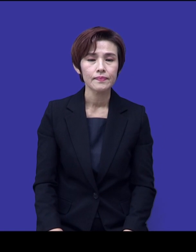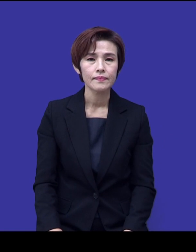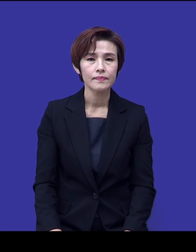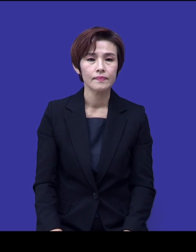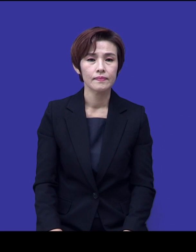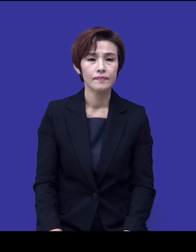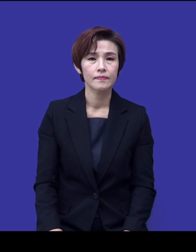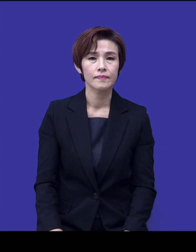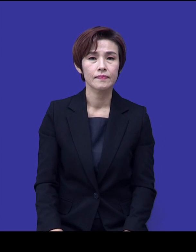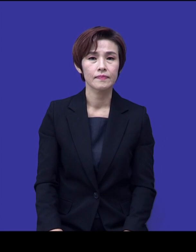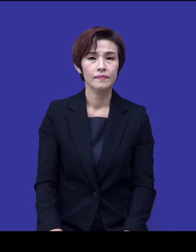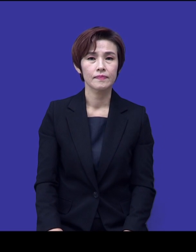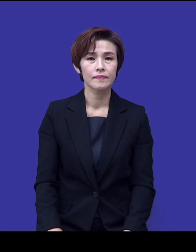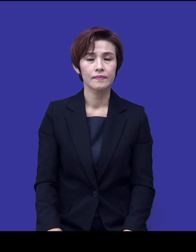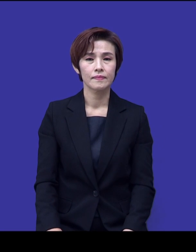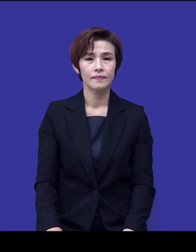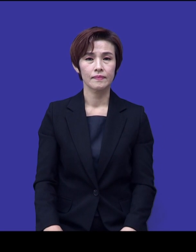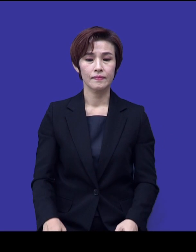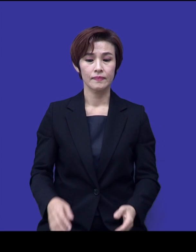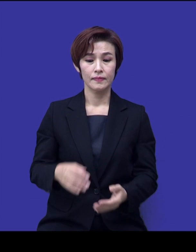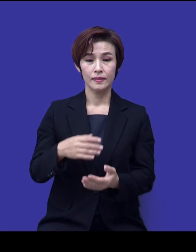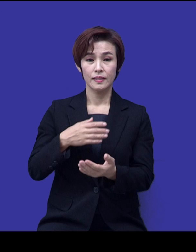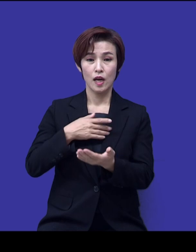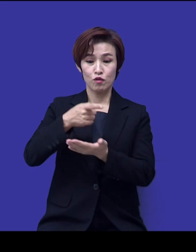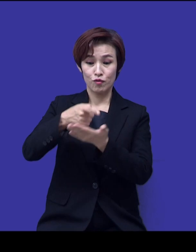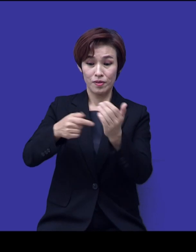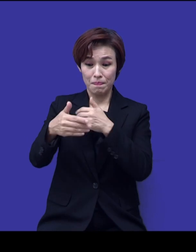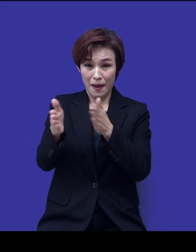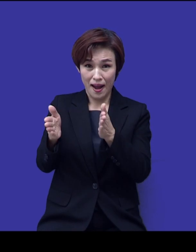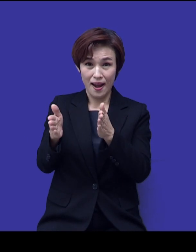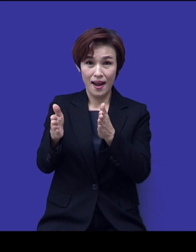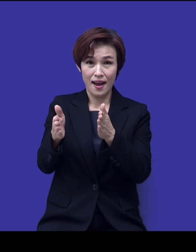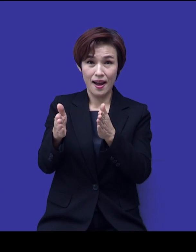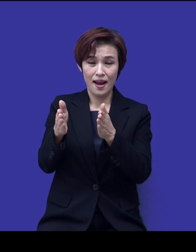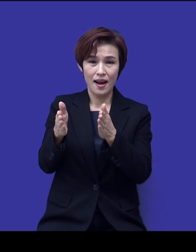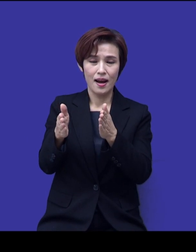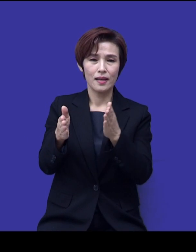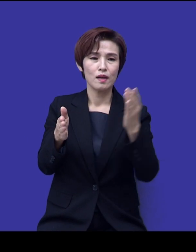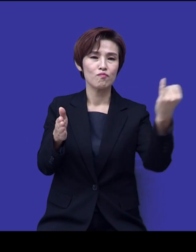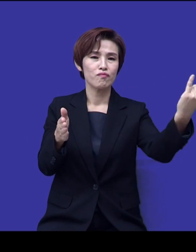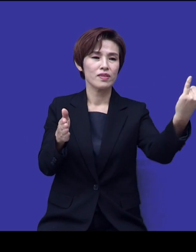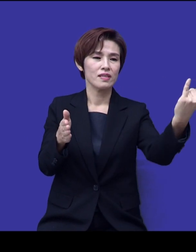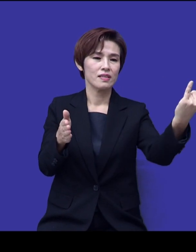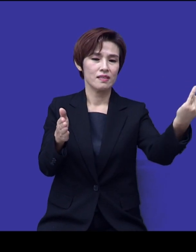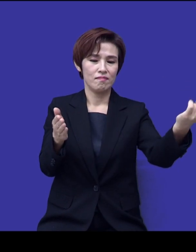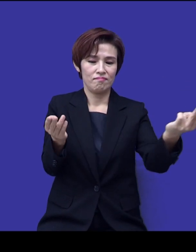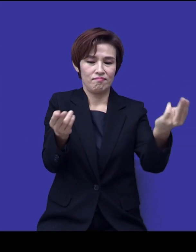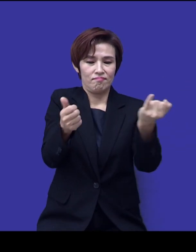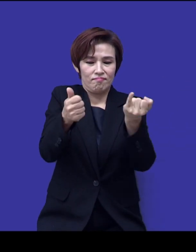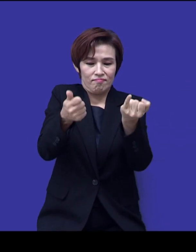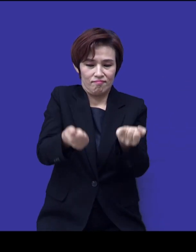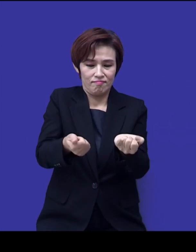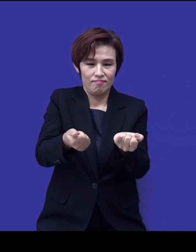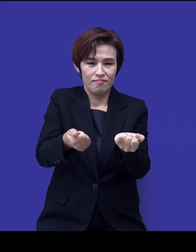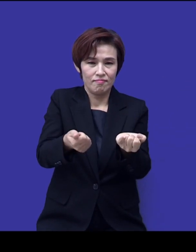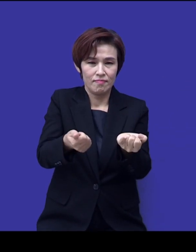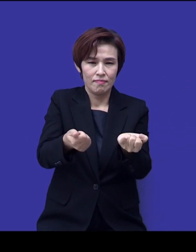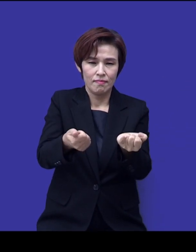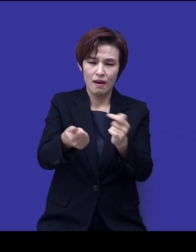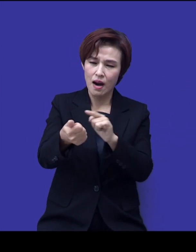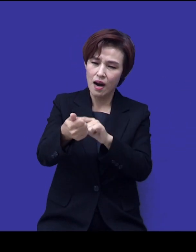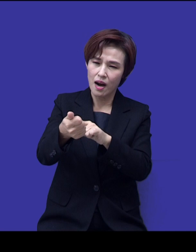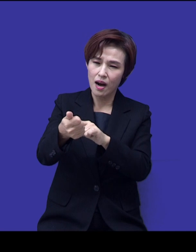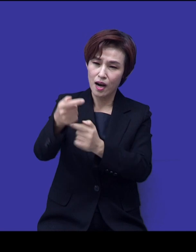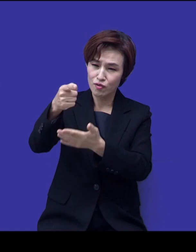제 수술실 앞으로 집사람의 침대를 가지고 왔다고 해요. 네. 왜 그랬냐면 예. 의사들이 판단했을 땐 저 사람은 저 지금